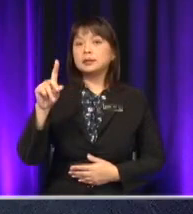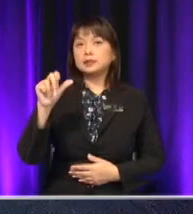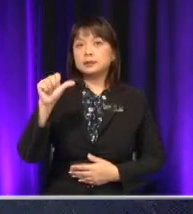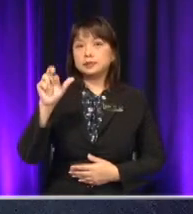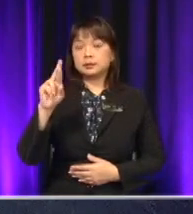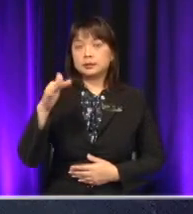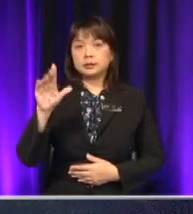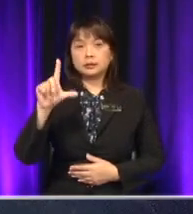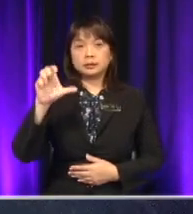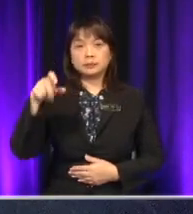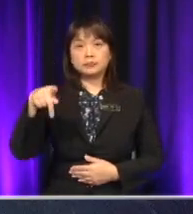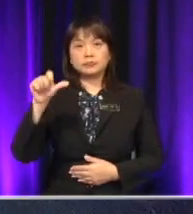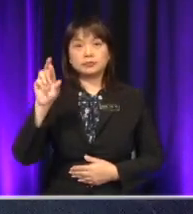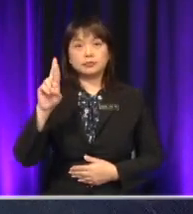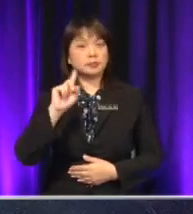ya?